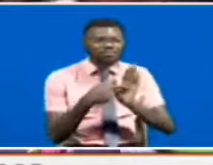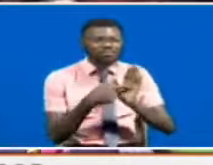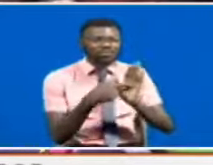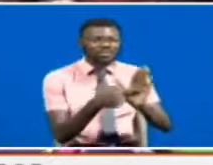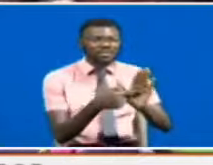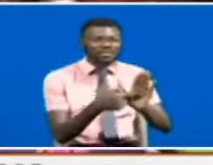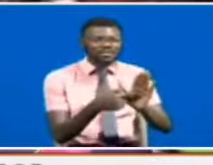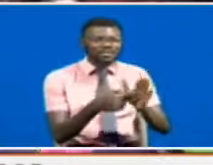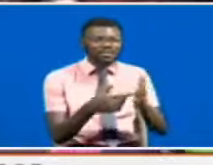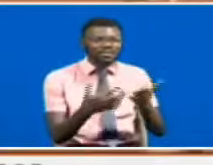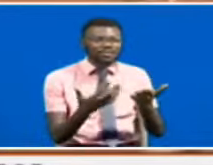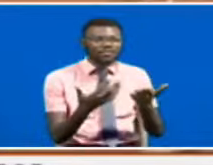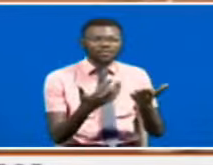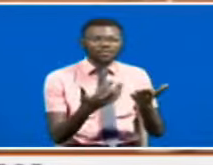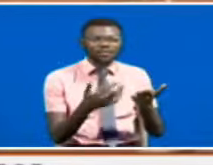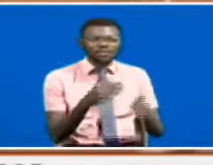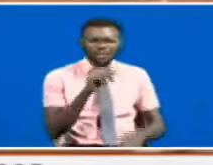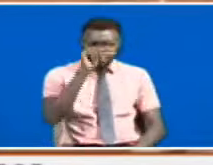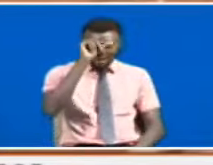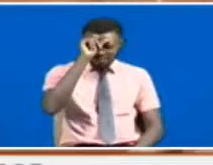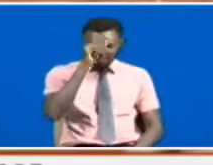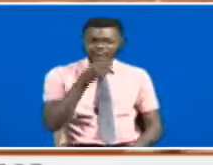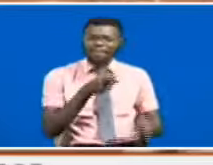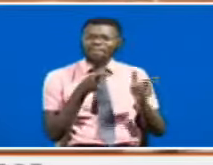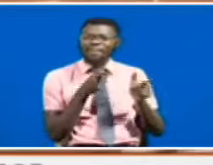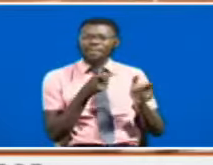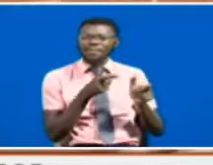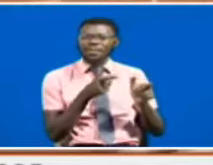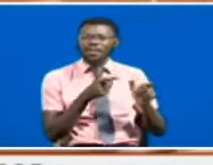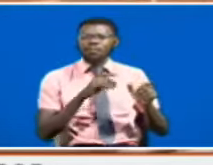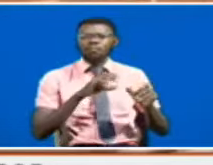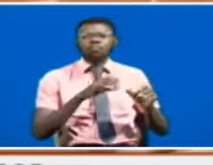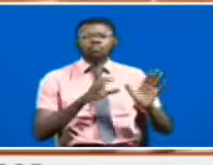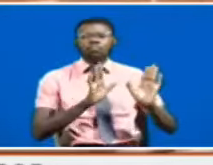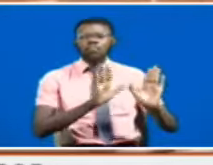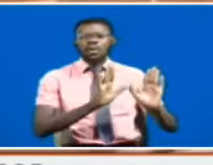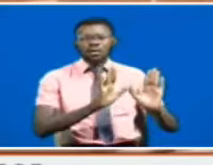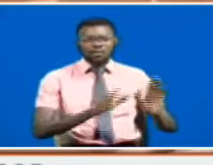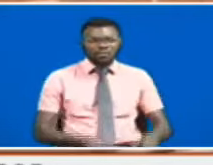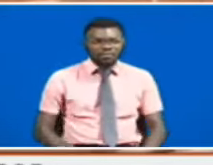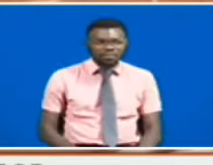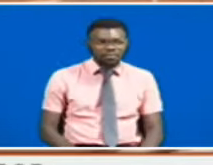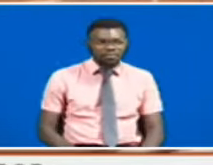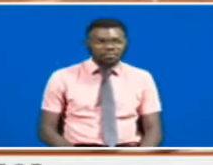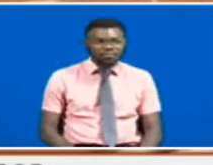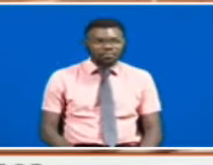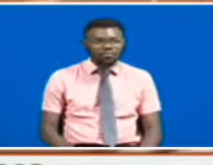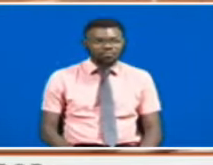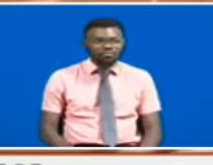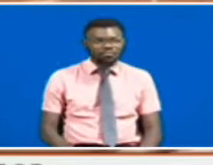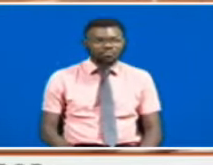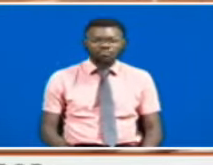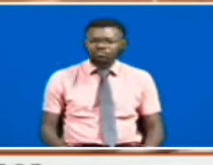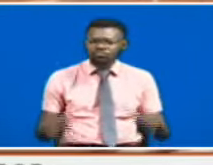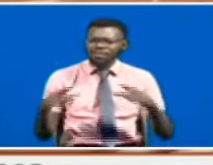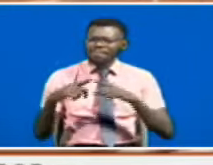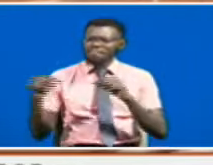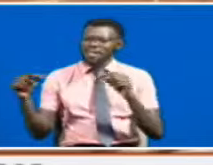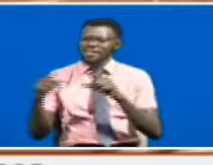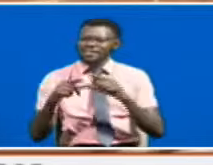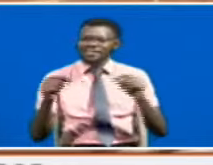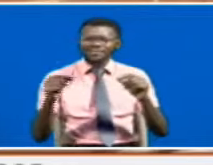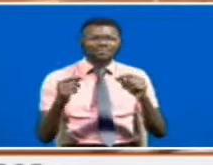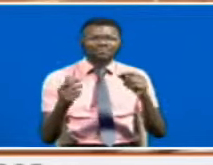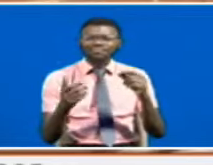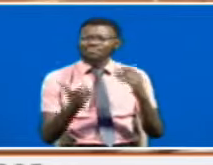hizi ni risasi za serikali. The leaders should refrain from sending inflammatory messages in